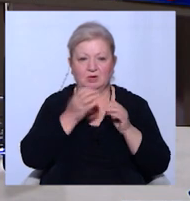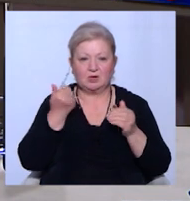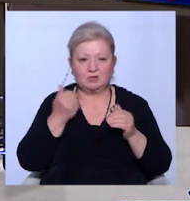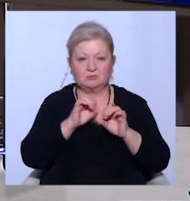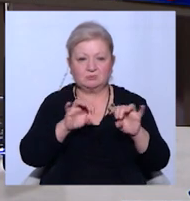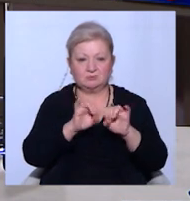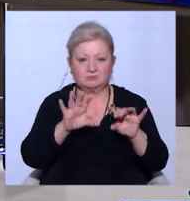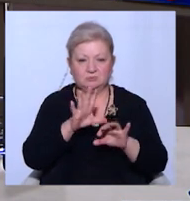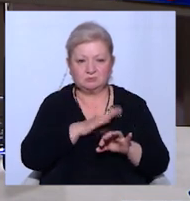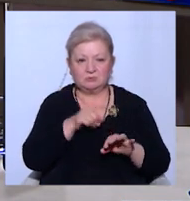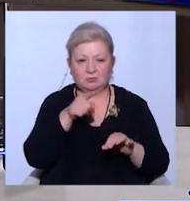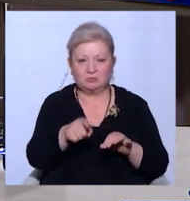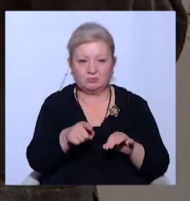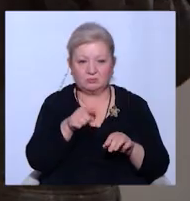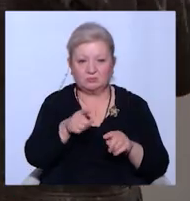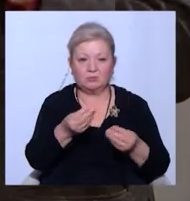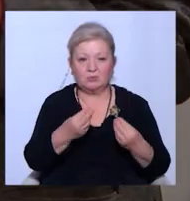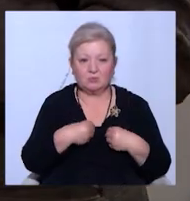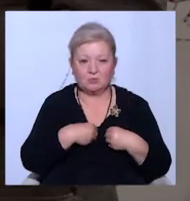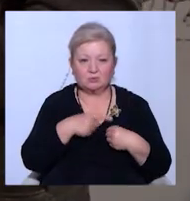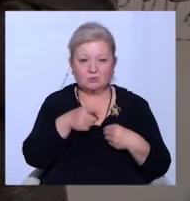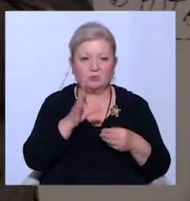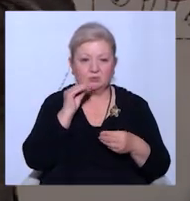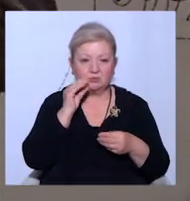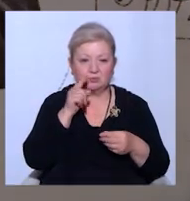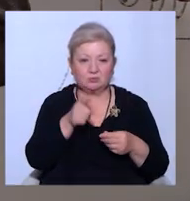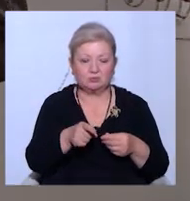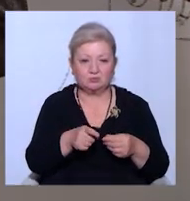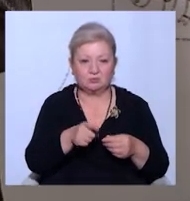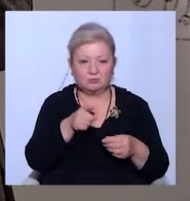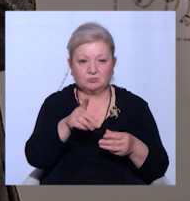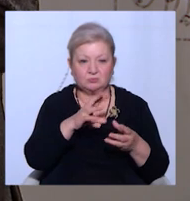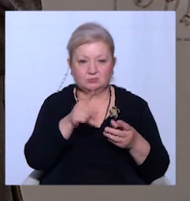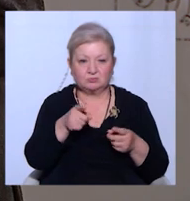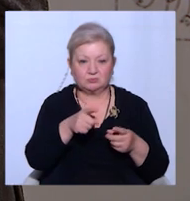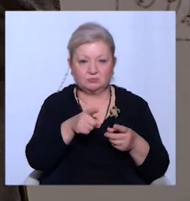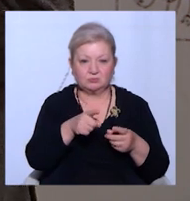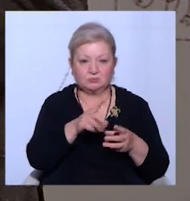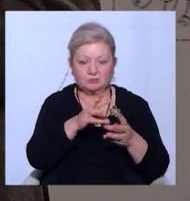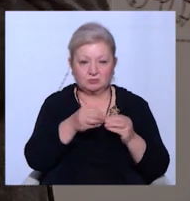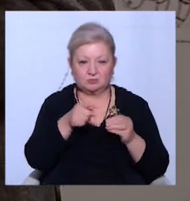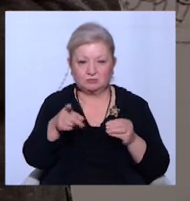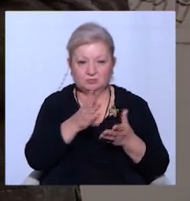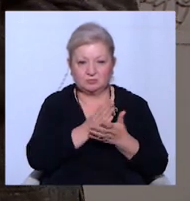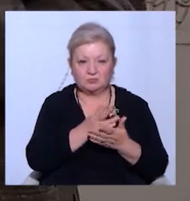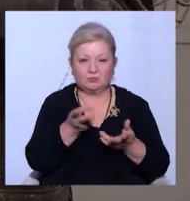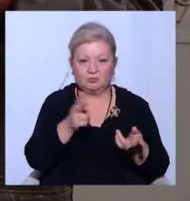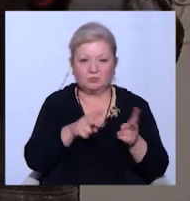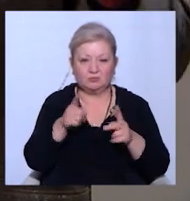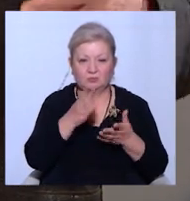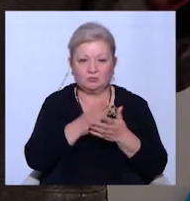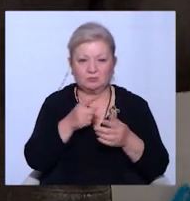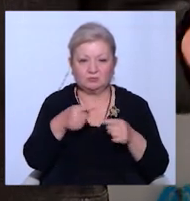რაზეც წეღანაც ვისაუბრეთ, რომ მოცემულ მომენტში აი ეს ტყვია, რომელზეც ჩვენ ქონდა საუბარი,